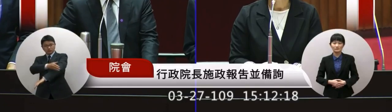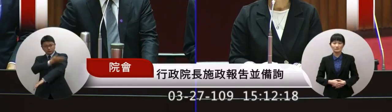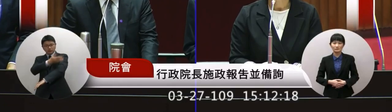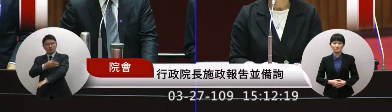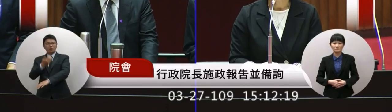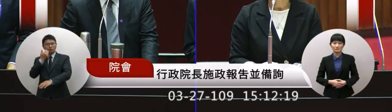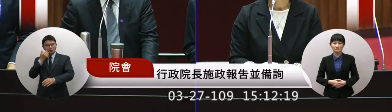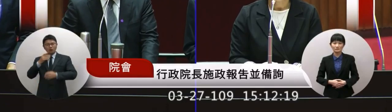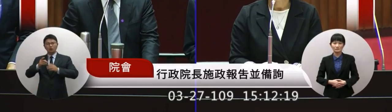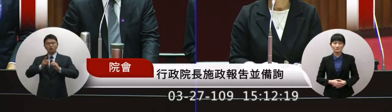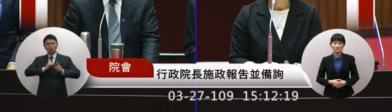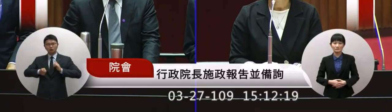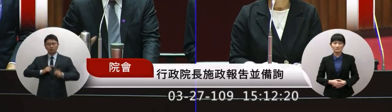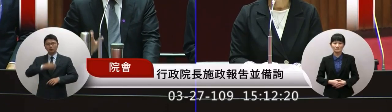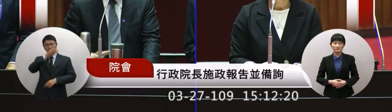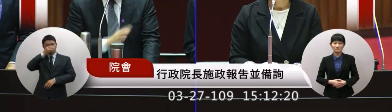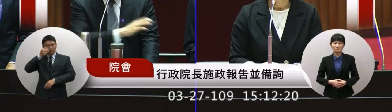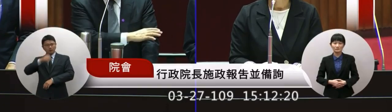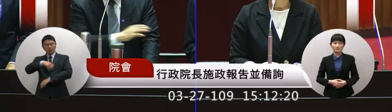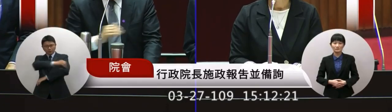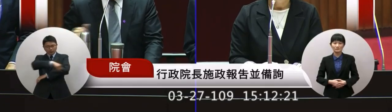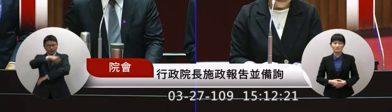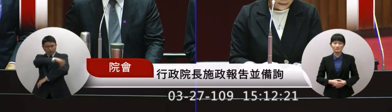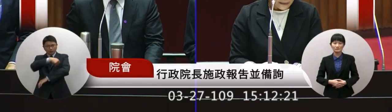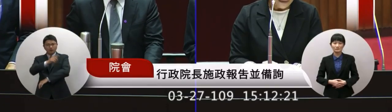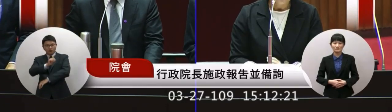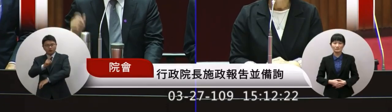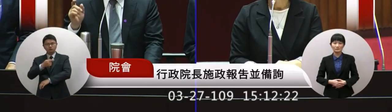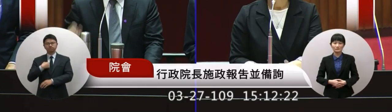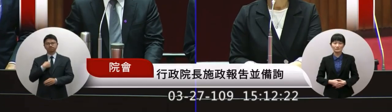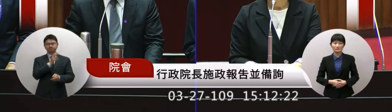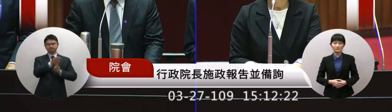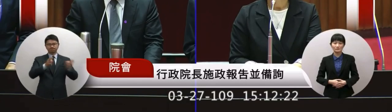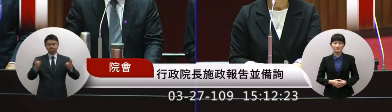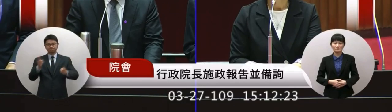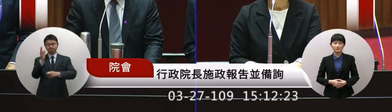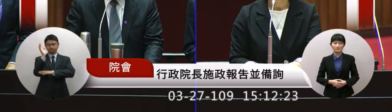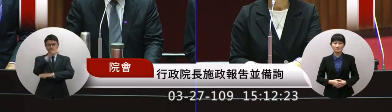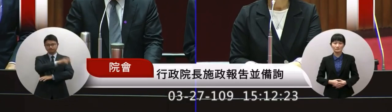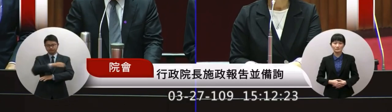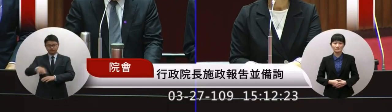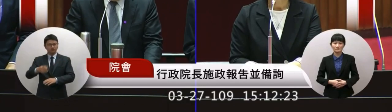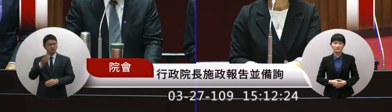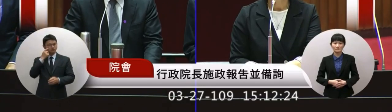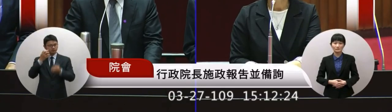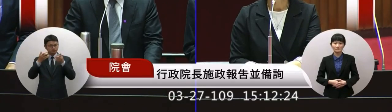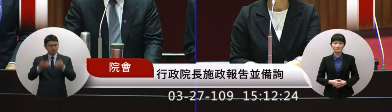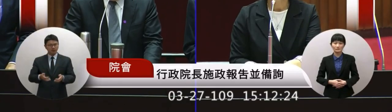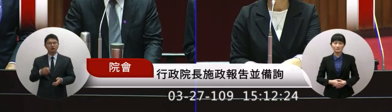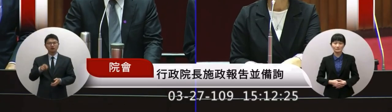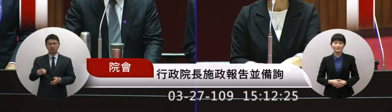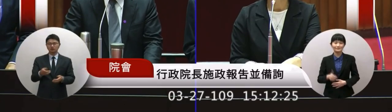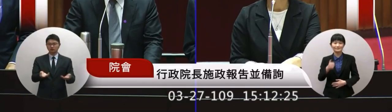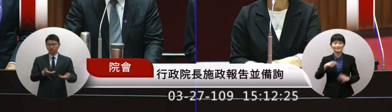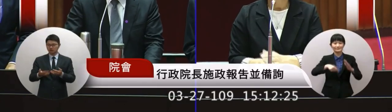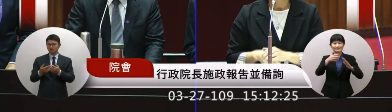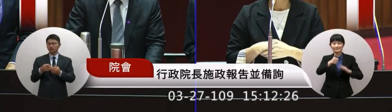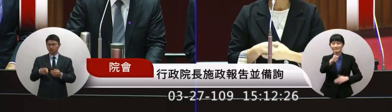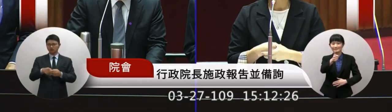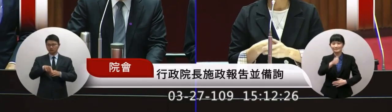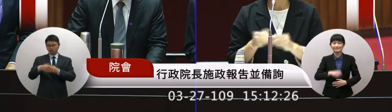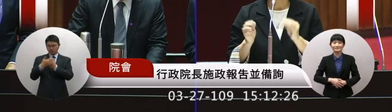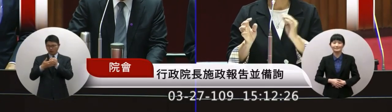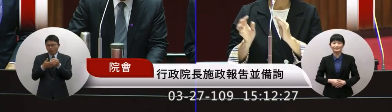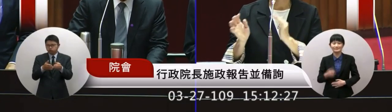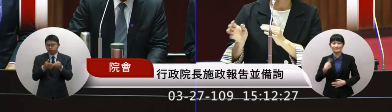乱挖乱垦等等，我会要求相关部会特别来 注重这一方面的 保护。多谢议长哈，要